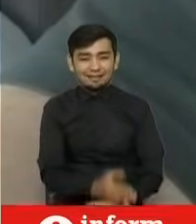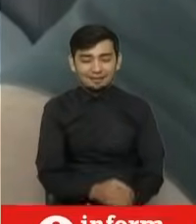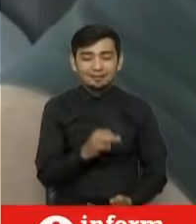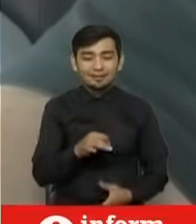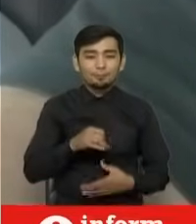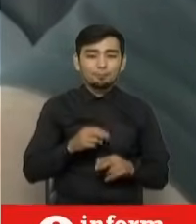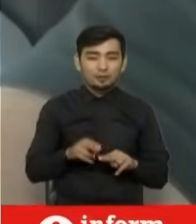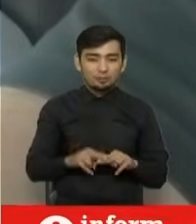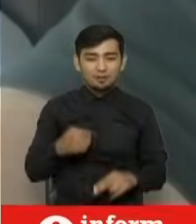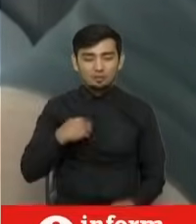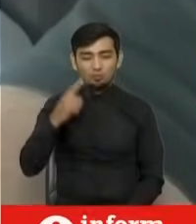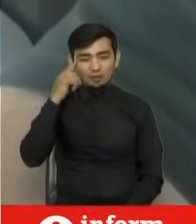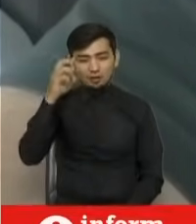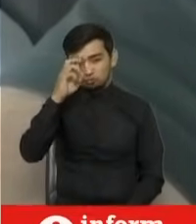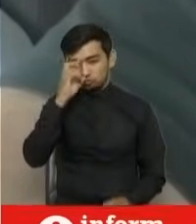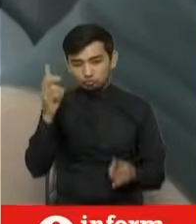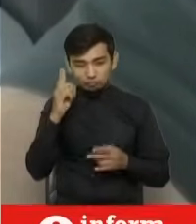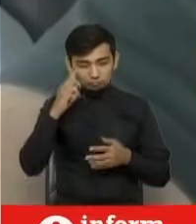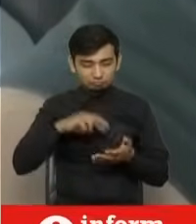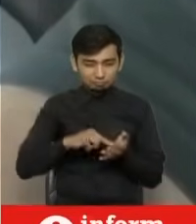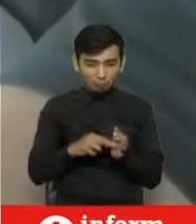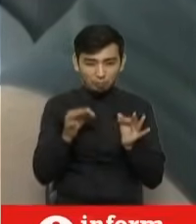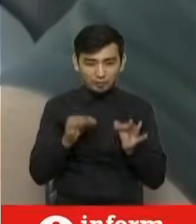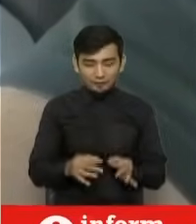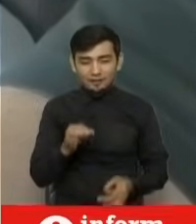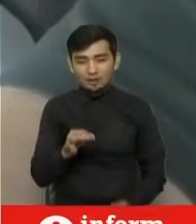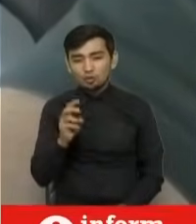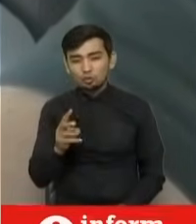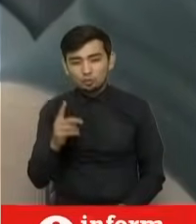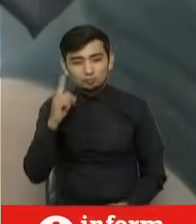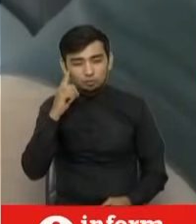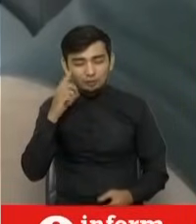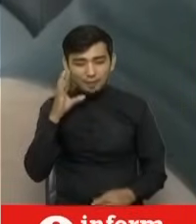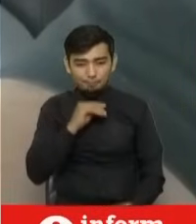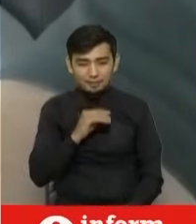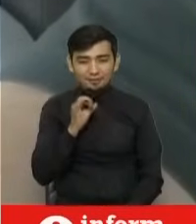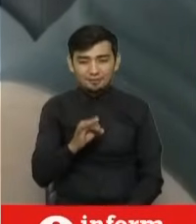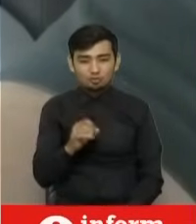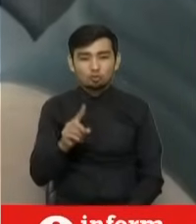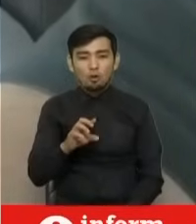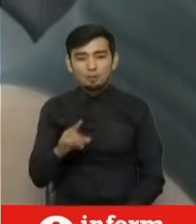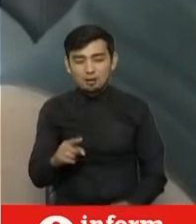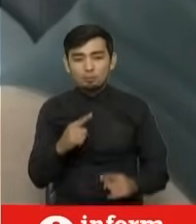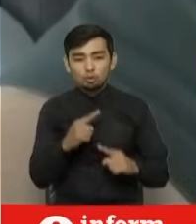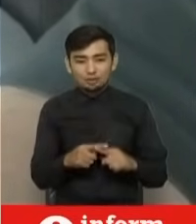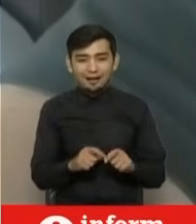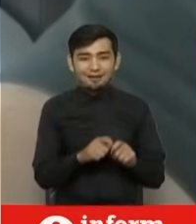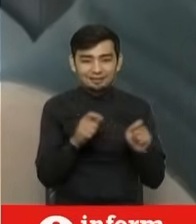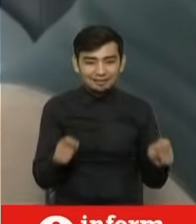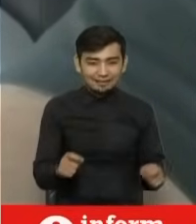вот государству надо об этом подумать или не знаю кто ещё об этом может подумать о том чтобы открыть дополнительные